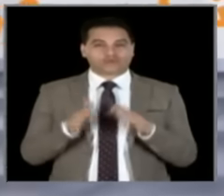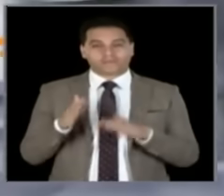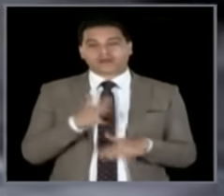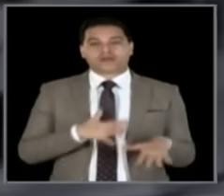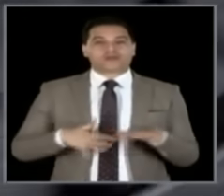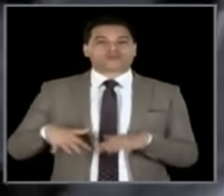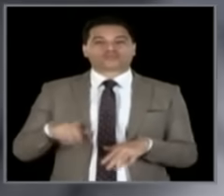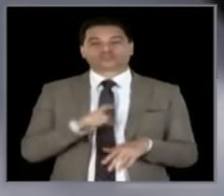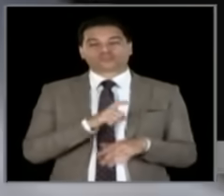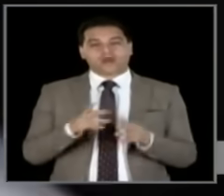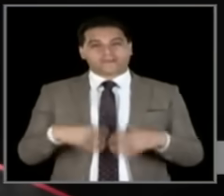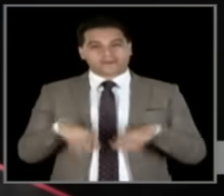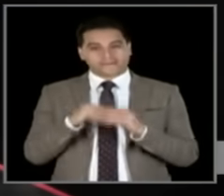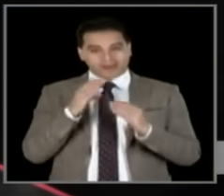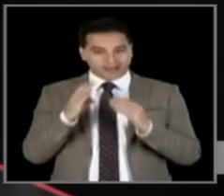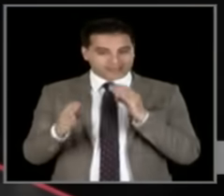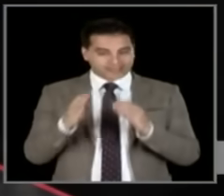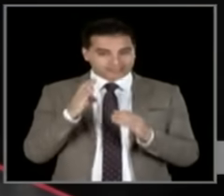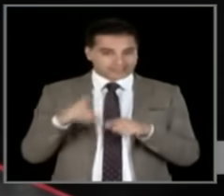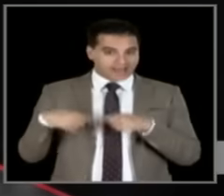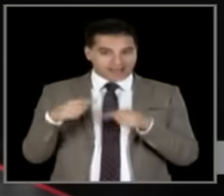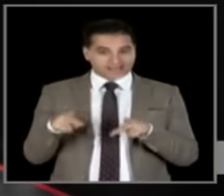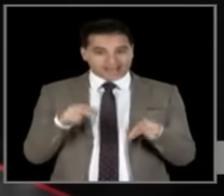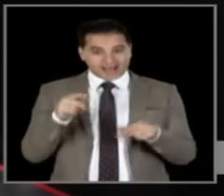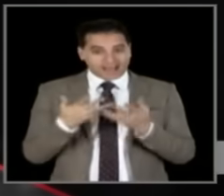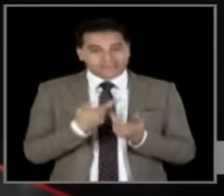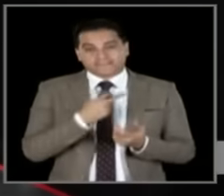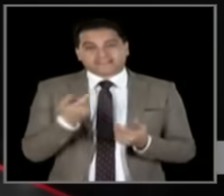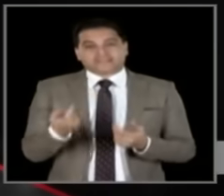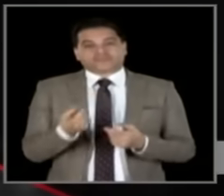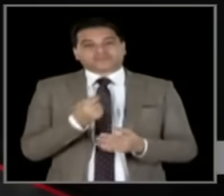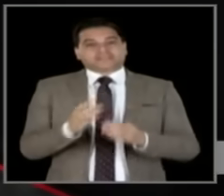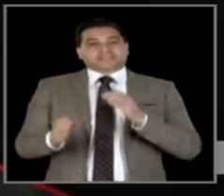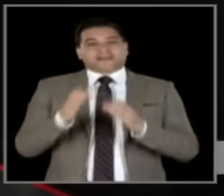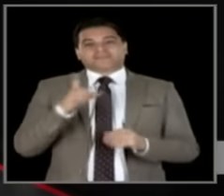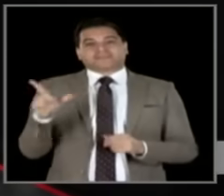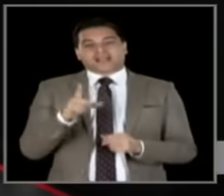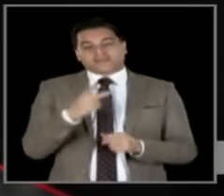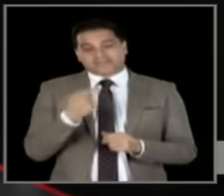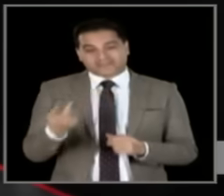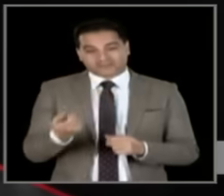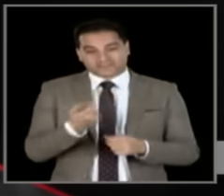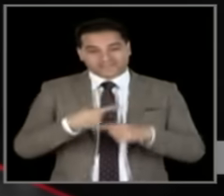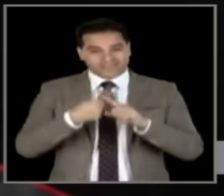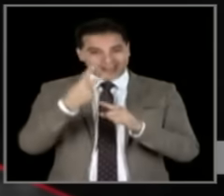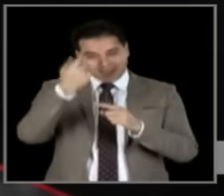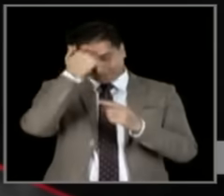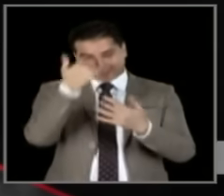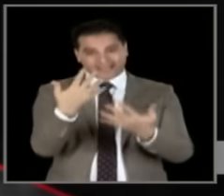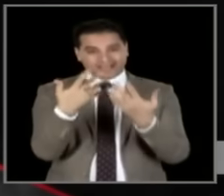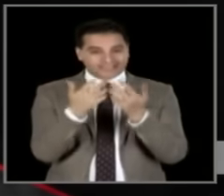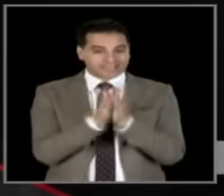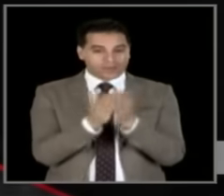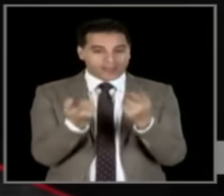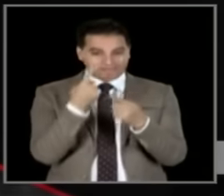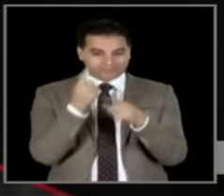وبكده يبقى إجمالي النقط اللي حصل عليها طلابنا في حلقة النهاردة 255 نقطة، وكل نقطة ب 2000 جنيه